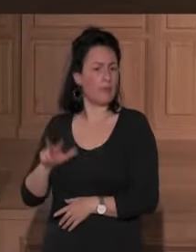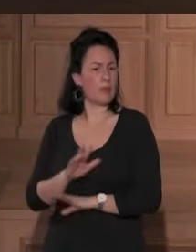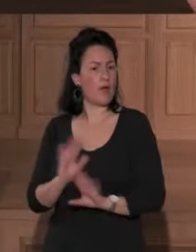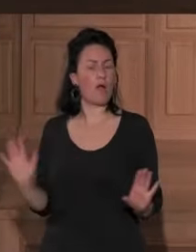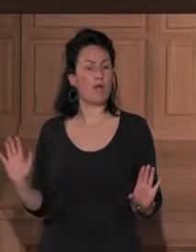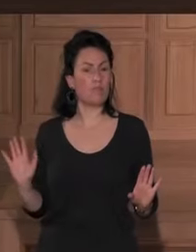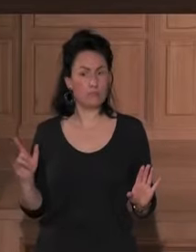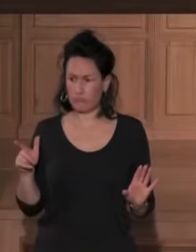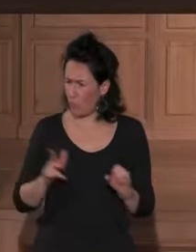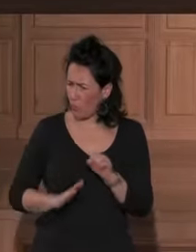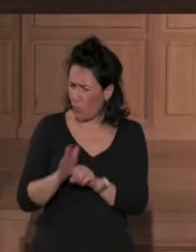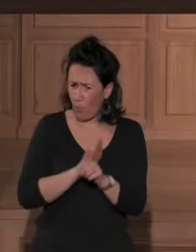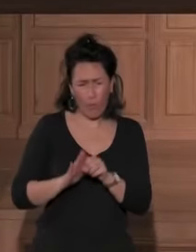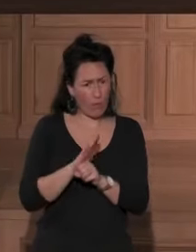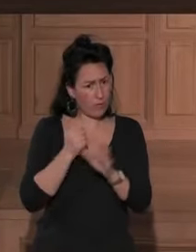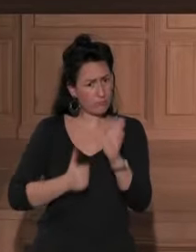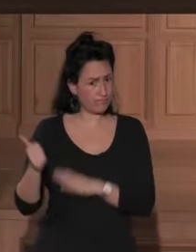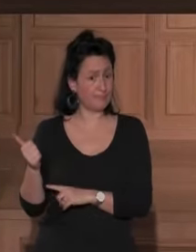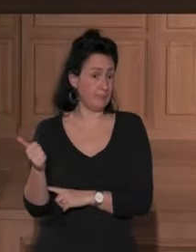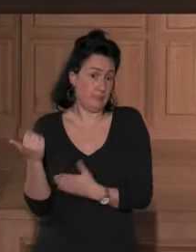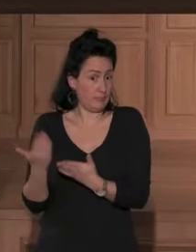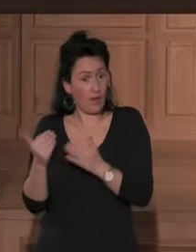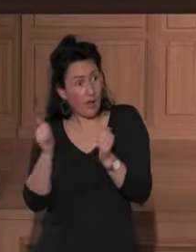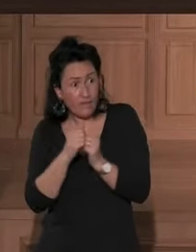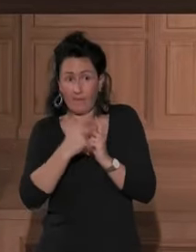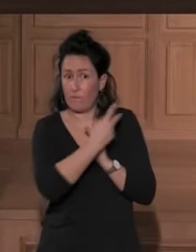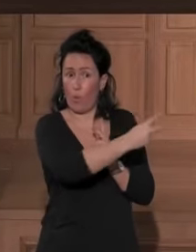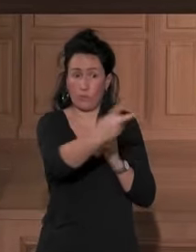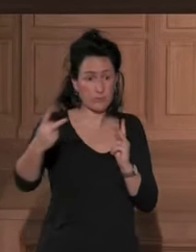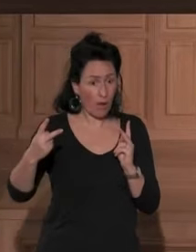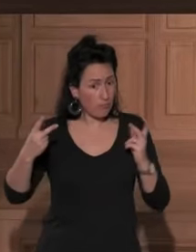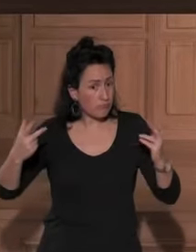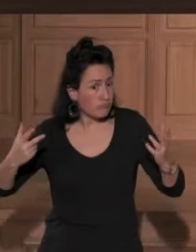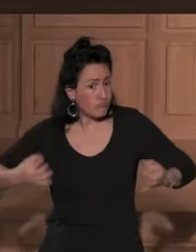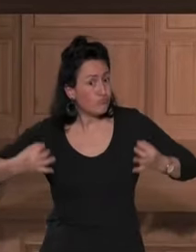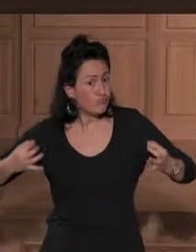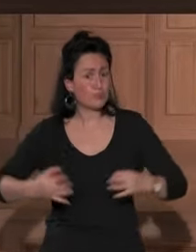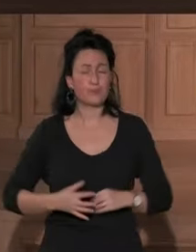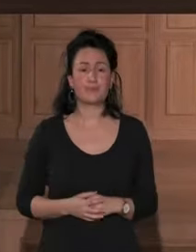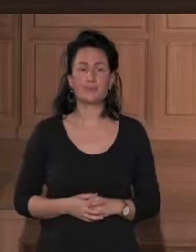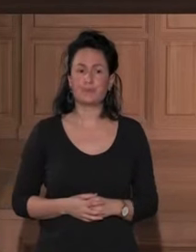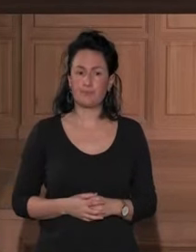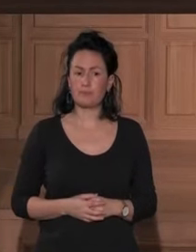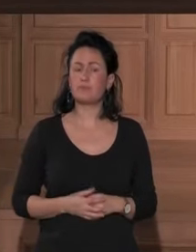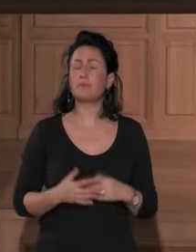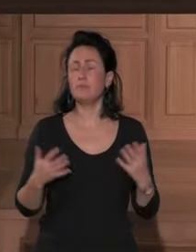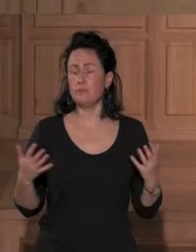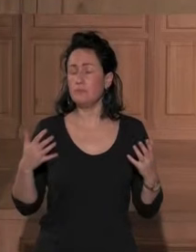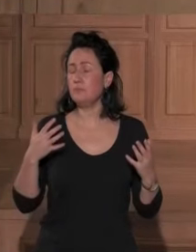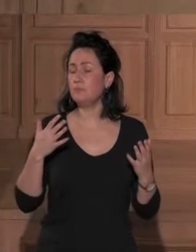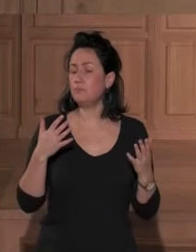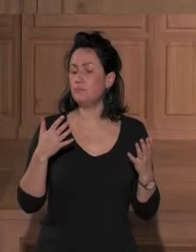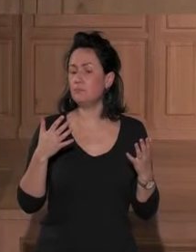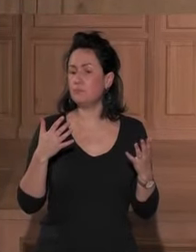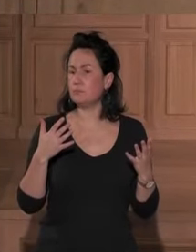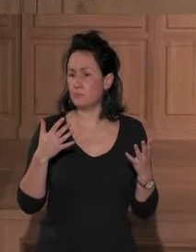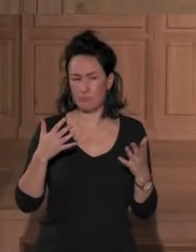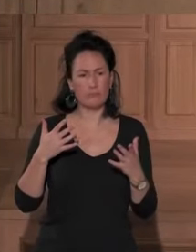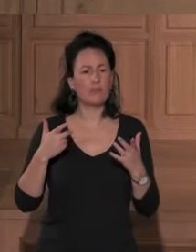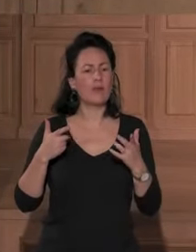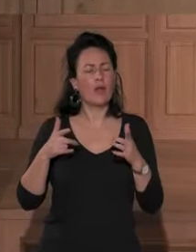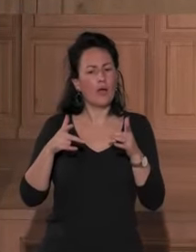il est complètement dans l'habitat inclusif. Enfin, les studios, c'est aussi après pour partager des moments.